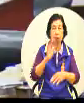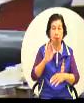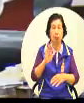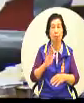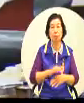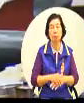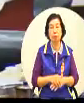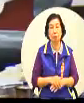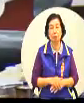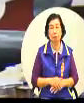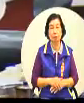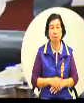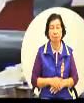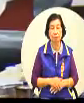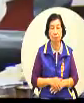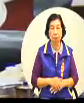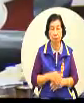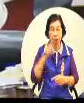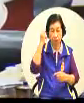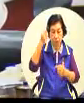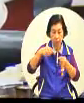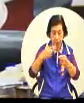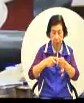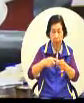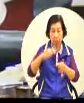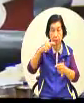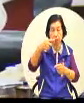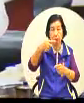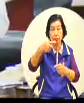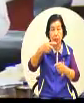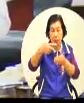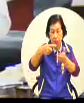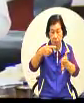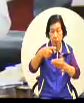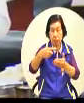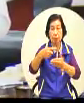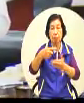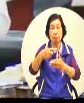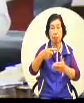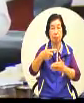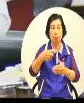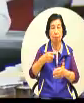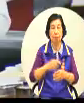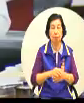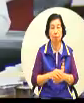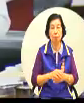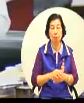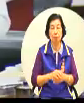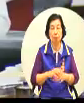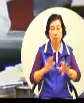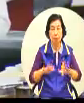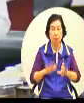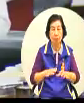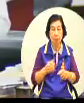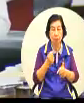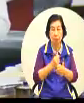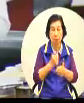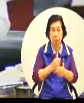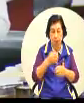过明年的一月之前，我相信啊，以目前施工的进